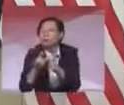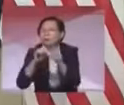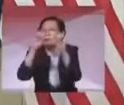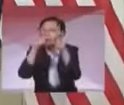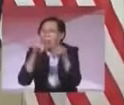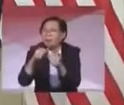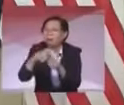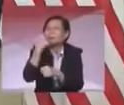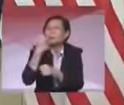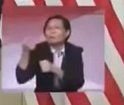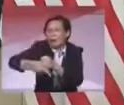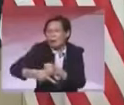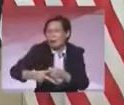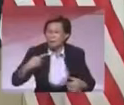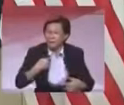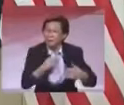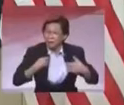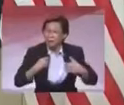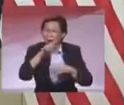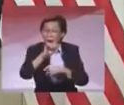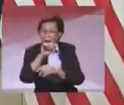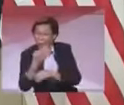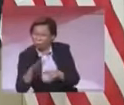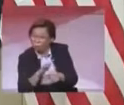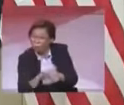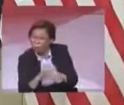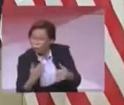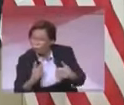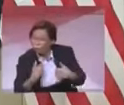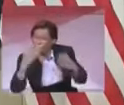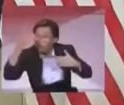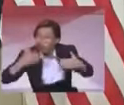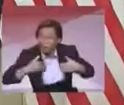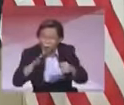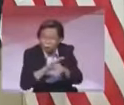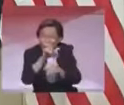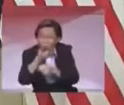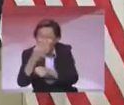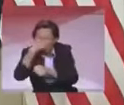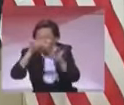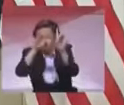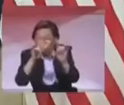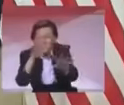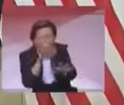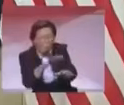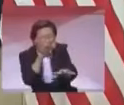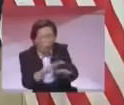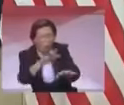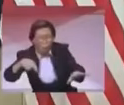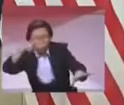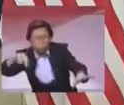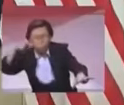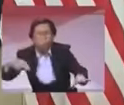Dan apakah kita mempunyai kapasiti makmal yang mencukupi untuk melakukan ujian ke atas ratusan ribu